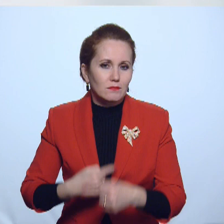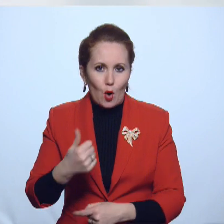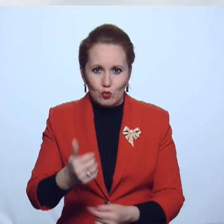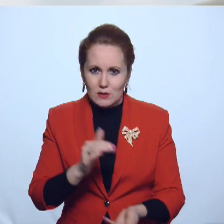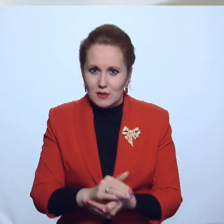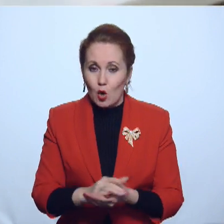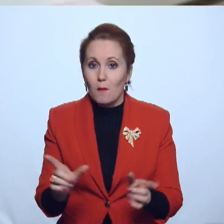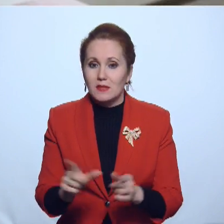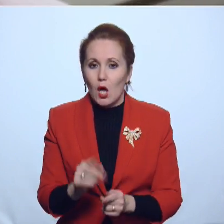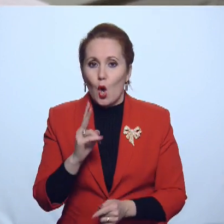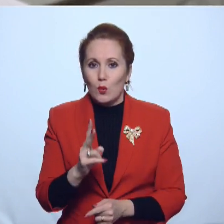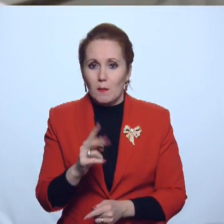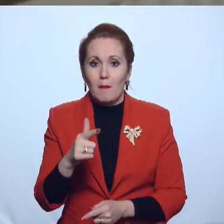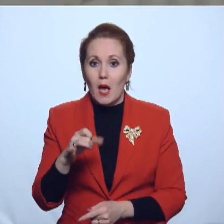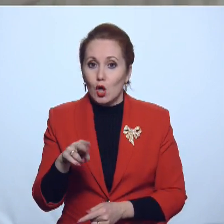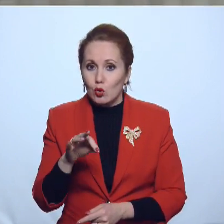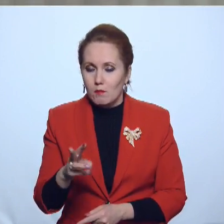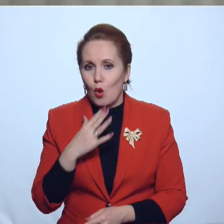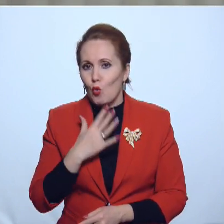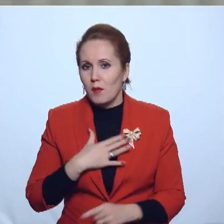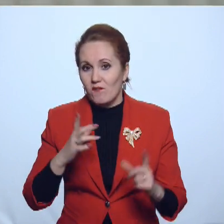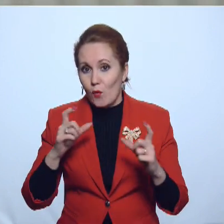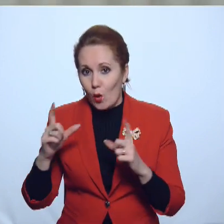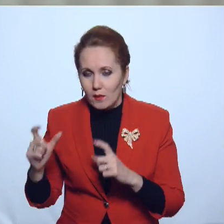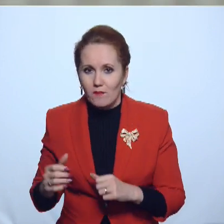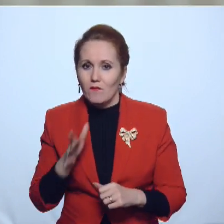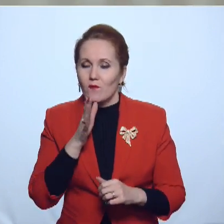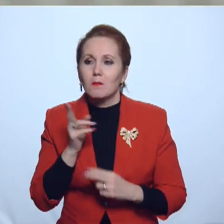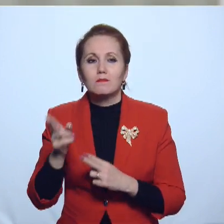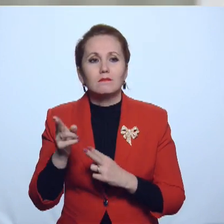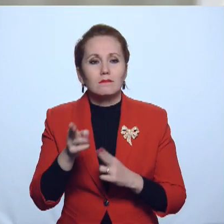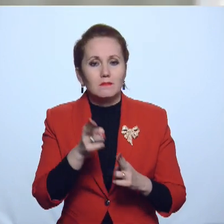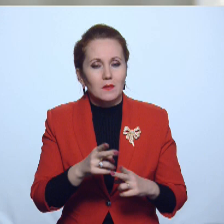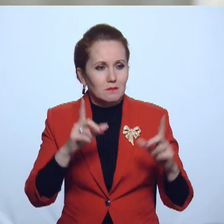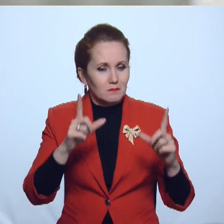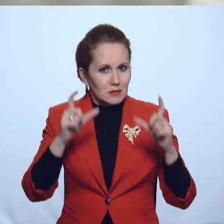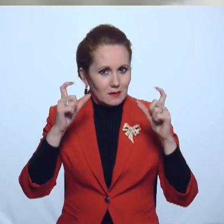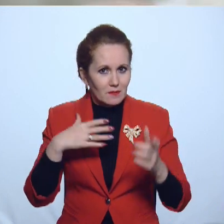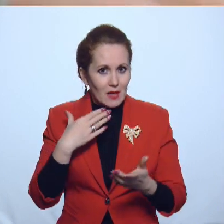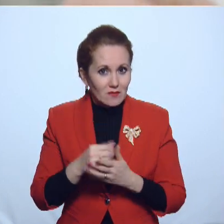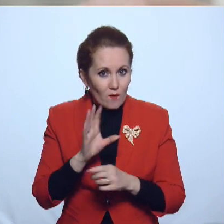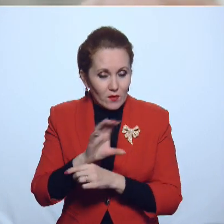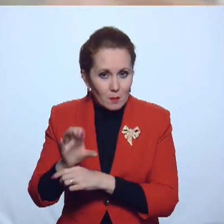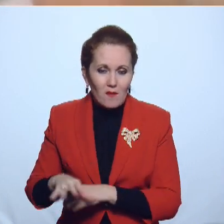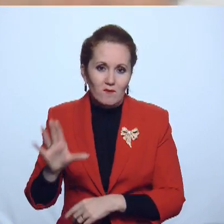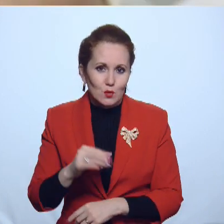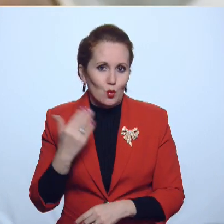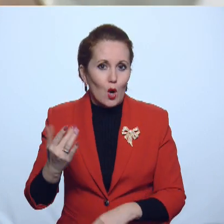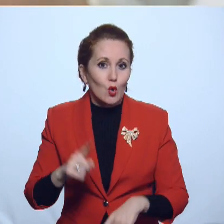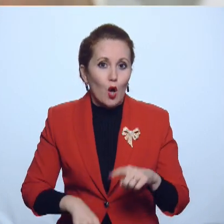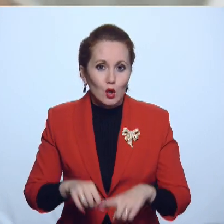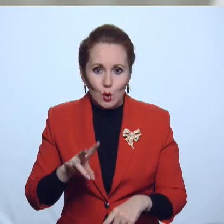знакомы с Кузибаем Гердом. Он был большим любителем фотографии и во время одной из поездок в Вовожский район запечатлел на свой фотоаппарат всю ее